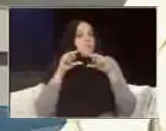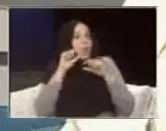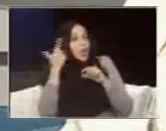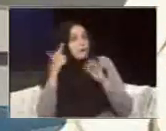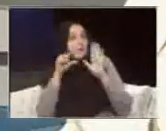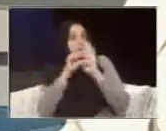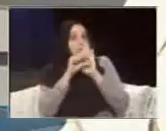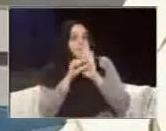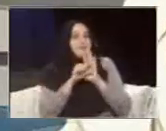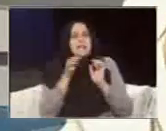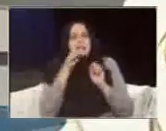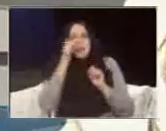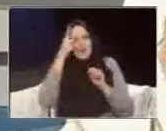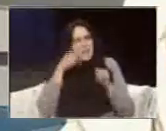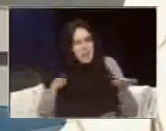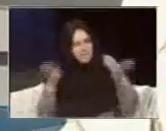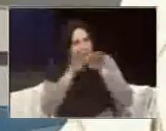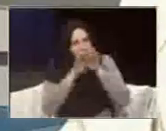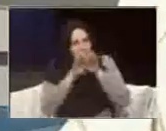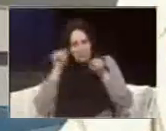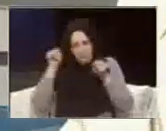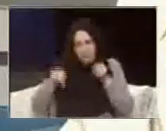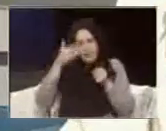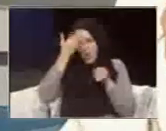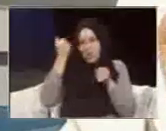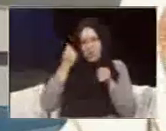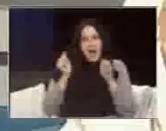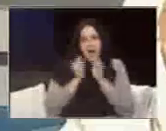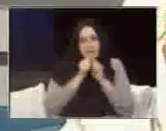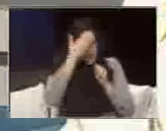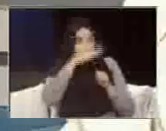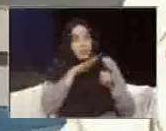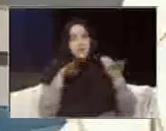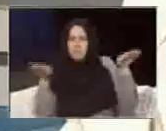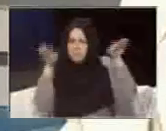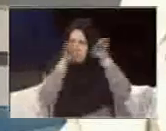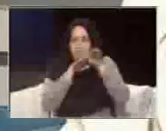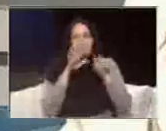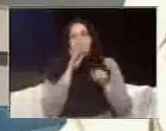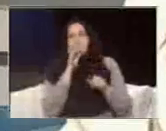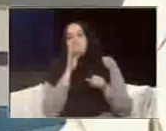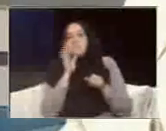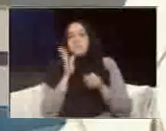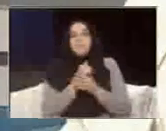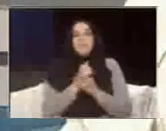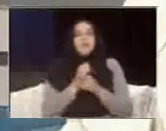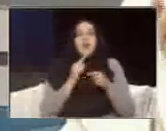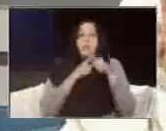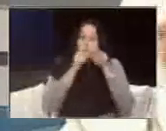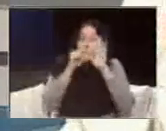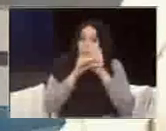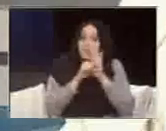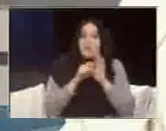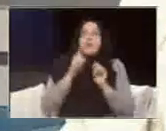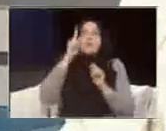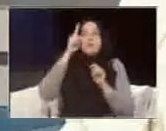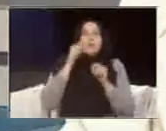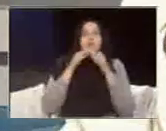آية عجيبة. وربي قال وقل ربي زدني علما، وقل ربي زدني علما، القناعة في